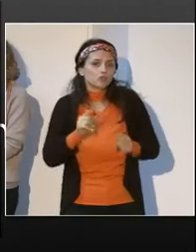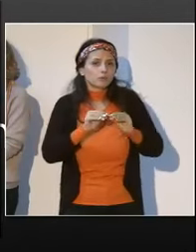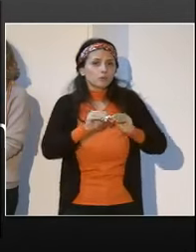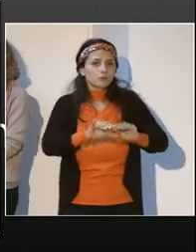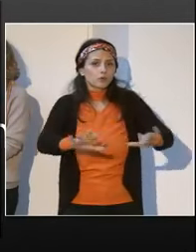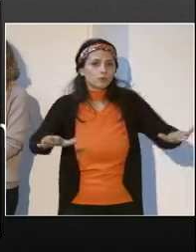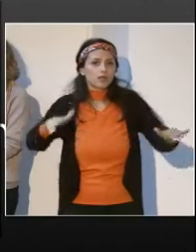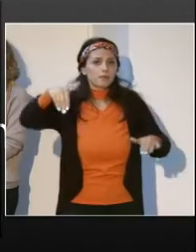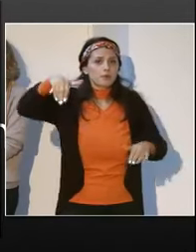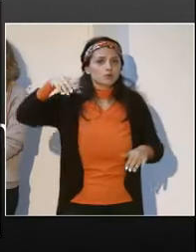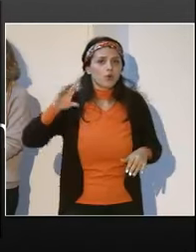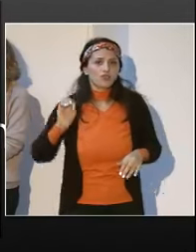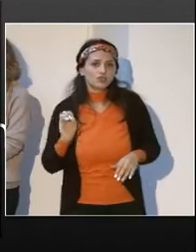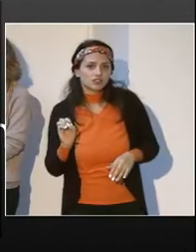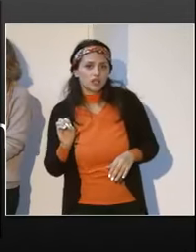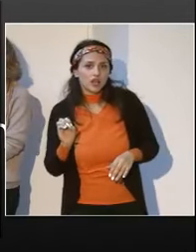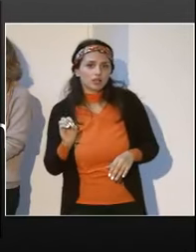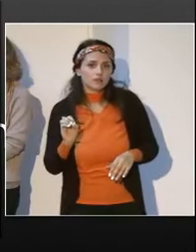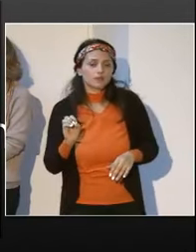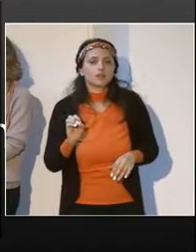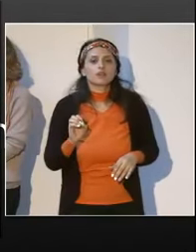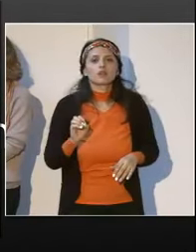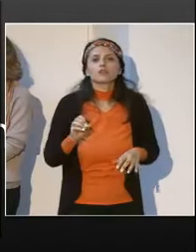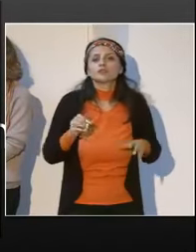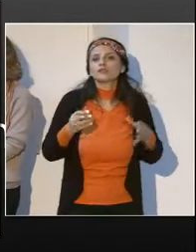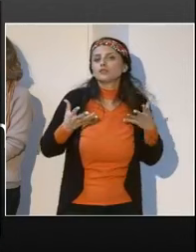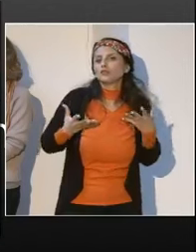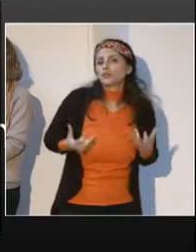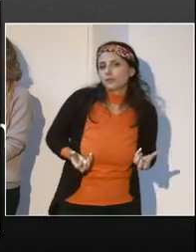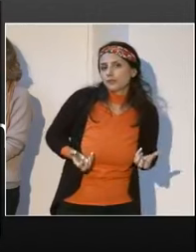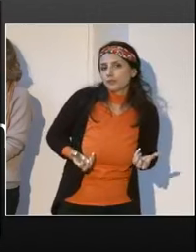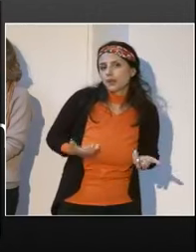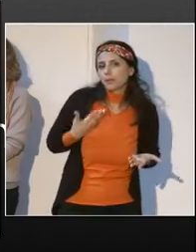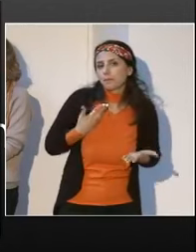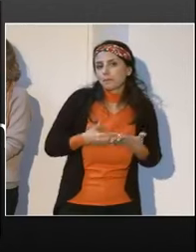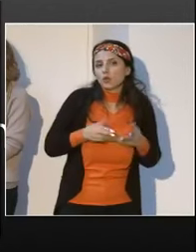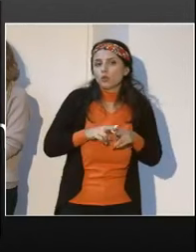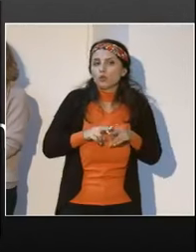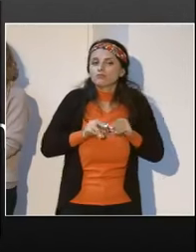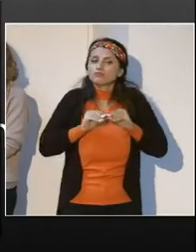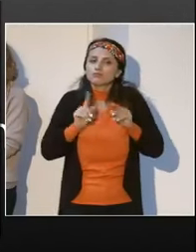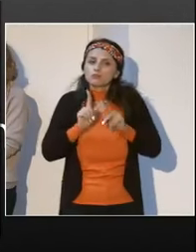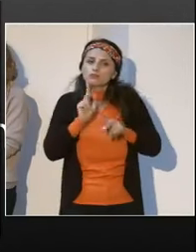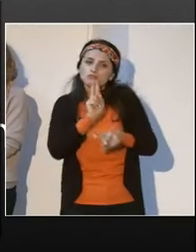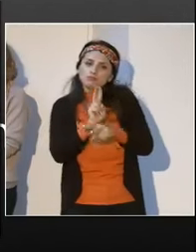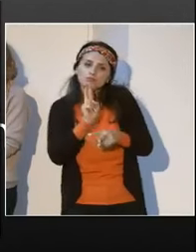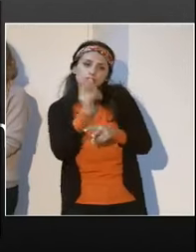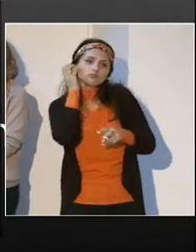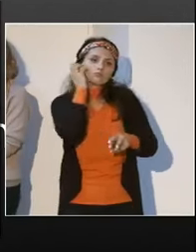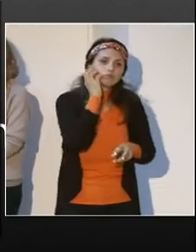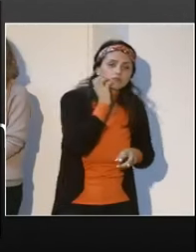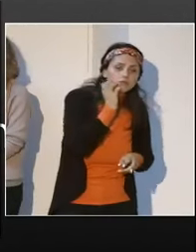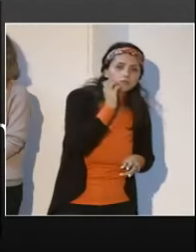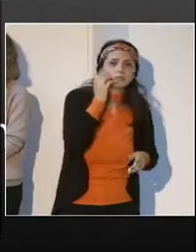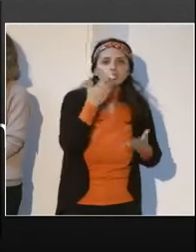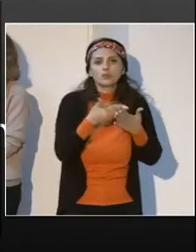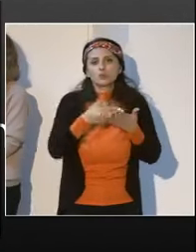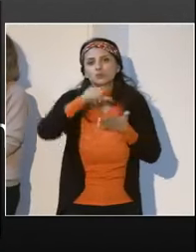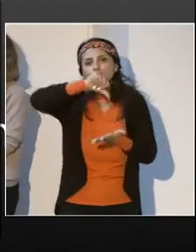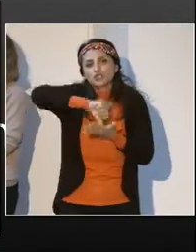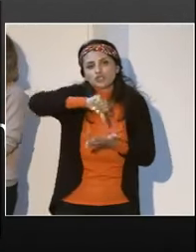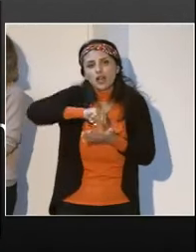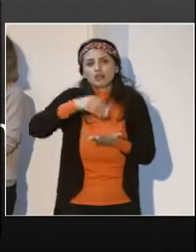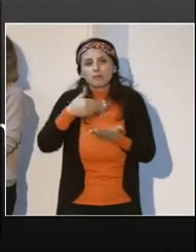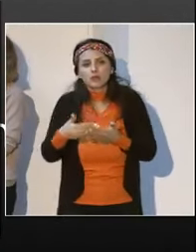în Monitorul Oficial cu un ghid de Prevenire pentru centrele de adulti si copii de asemenea au fost